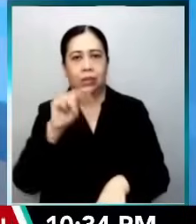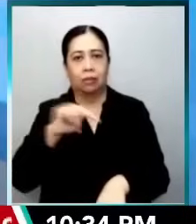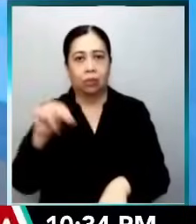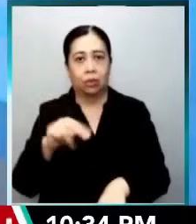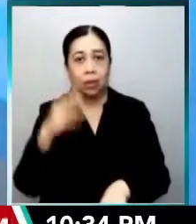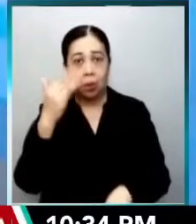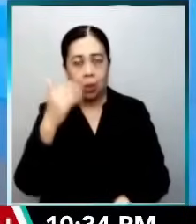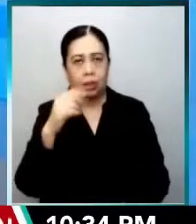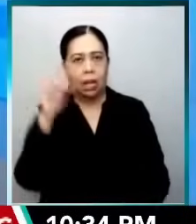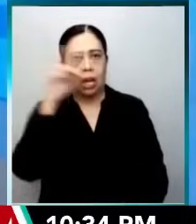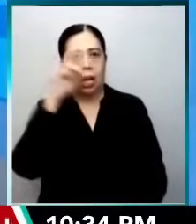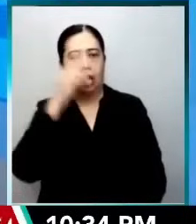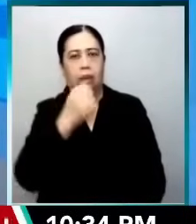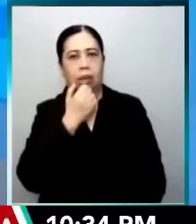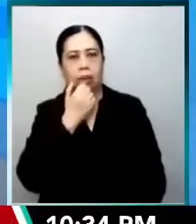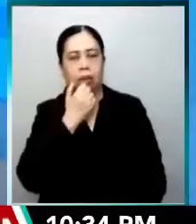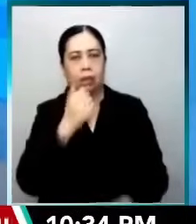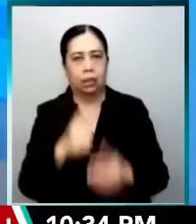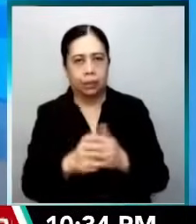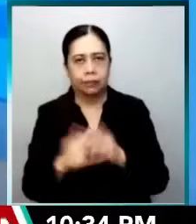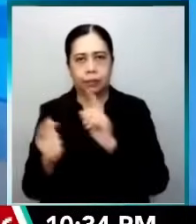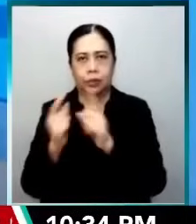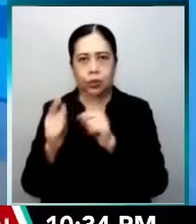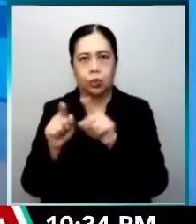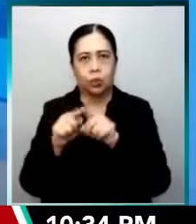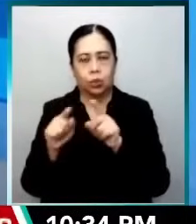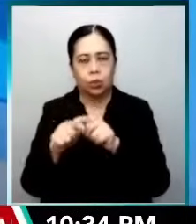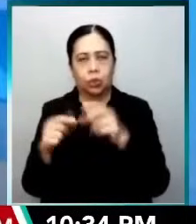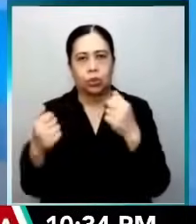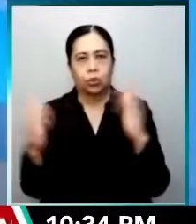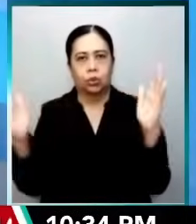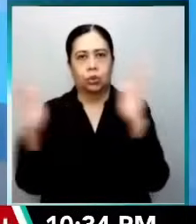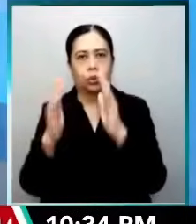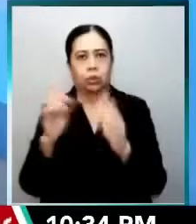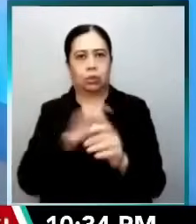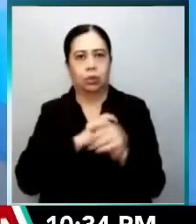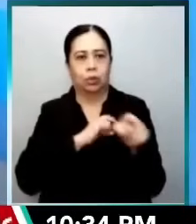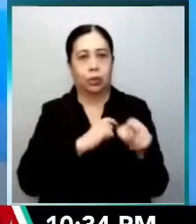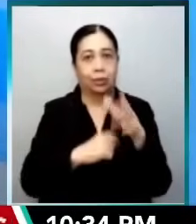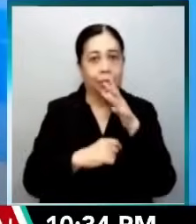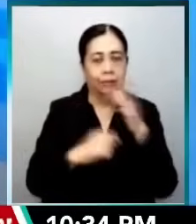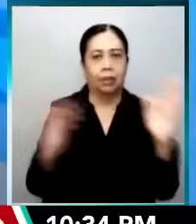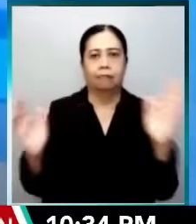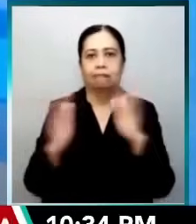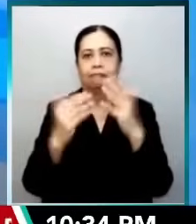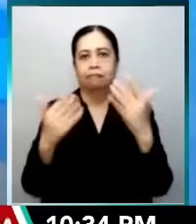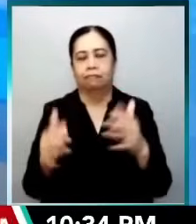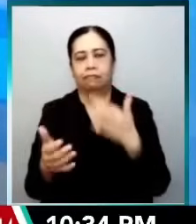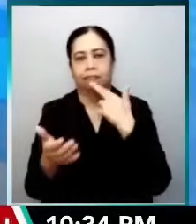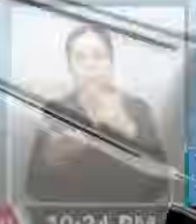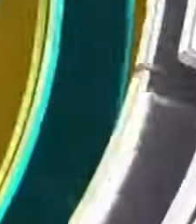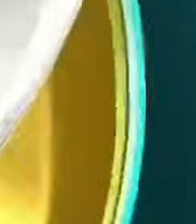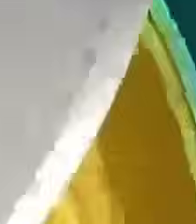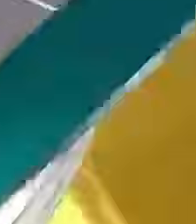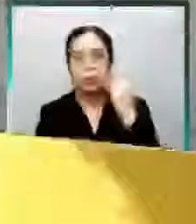rin ng ina ni Jemboy ang mga pulis na sangkot sa pagkakapatay sa kanyang anak. May report si Jonathan Anda.